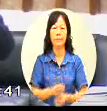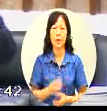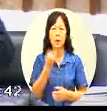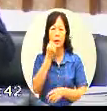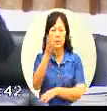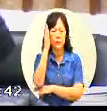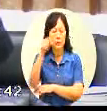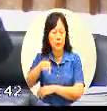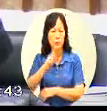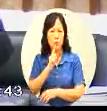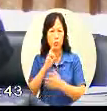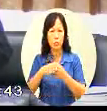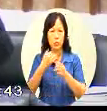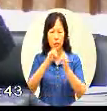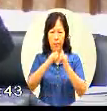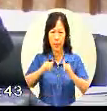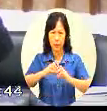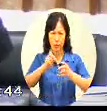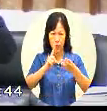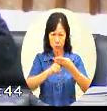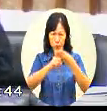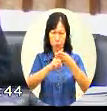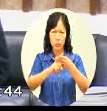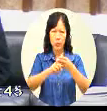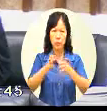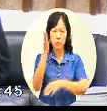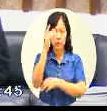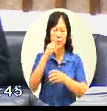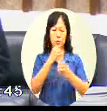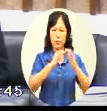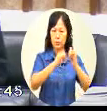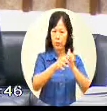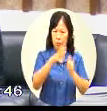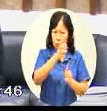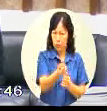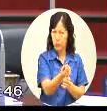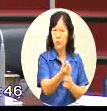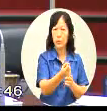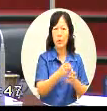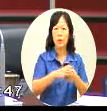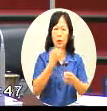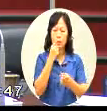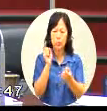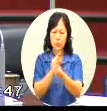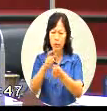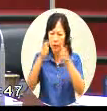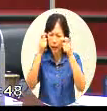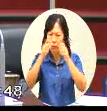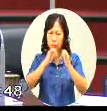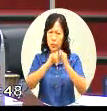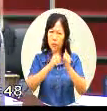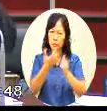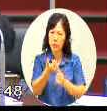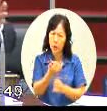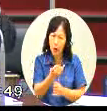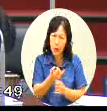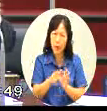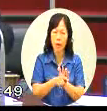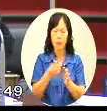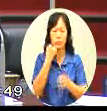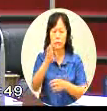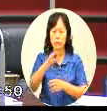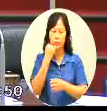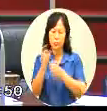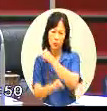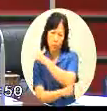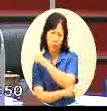治学上有讲民主政治呢，就是市民做主。完全执政到底对高雄市民好不好，要看执政的结